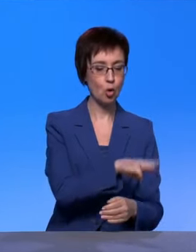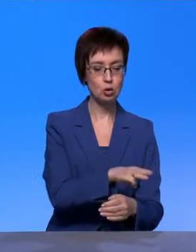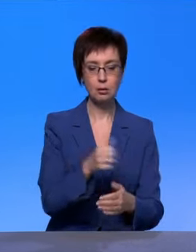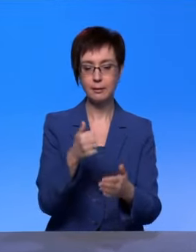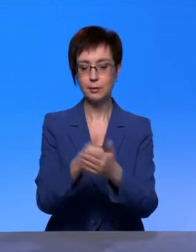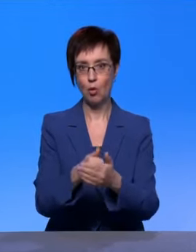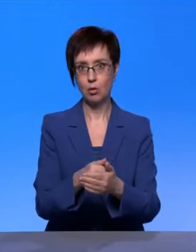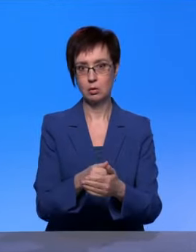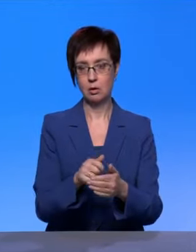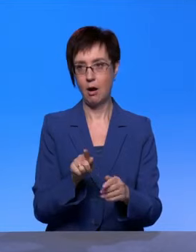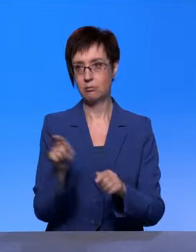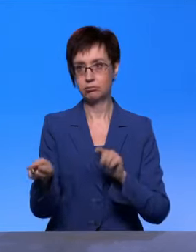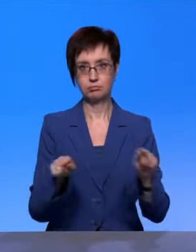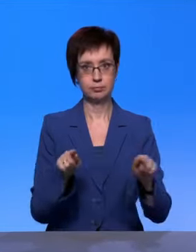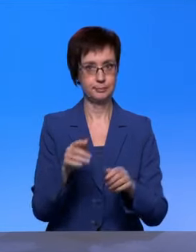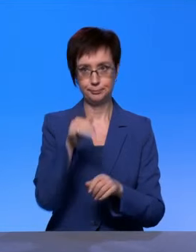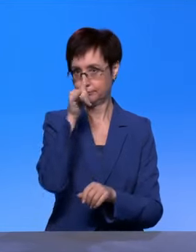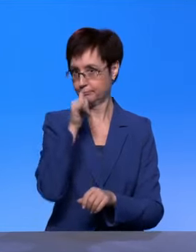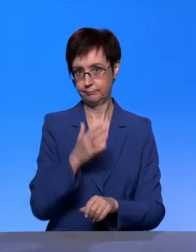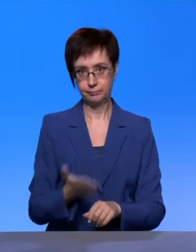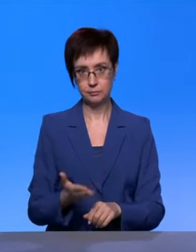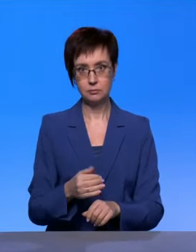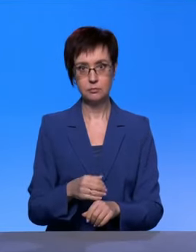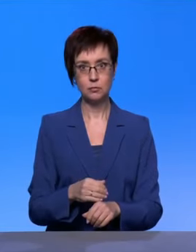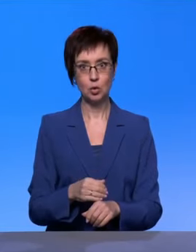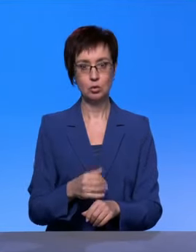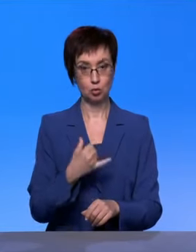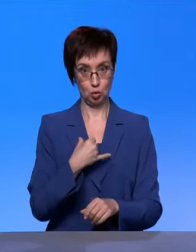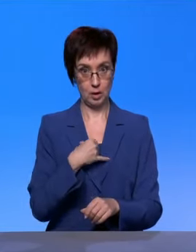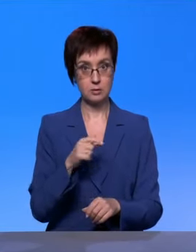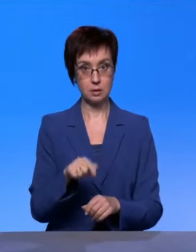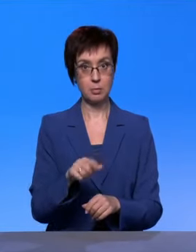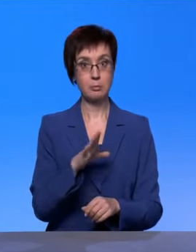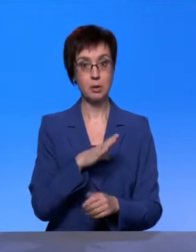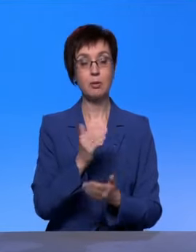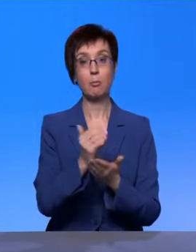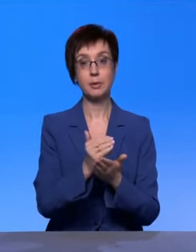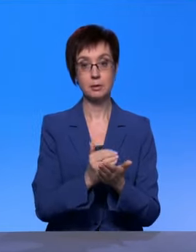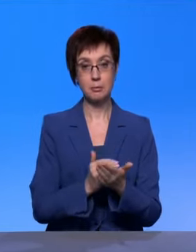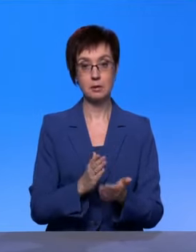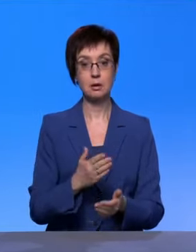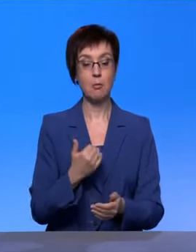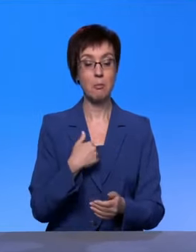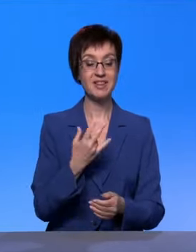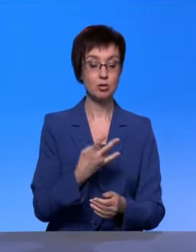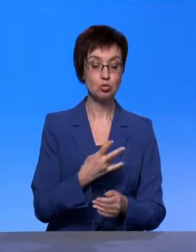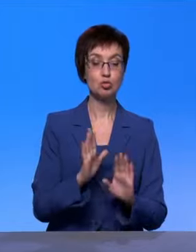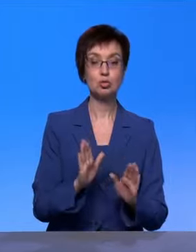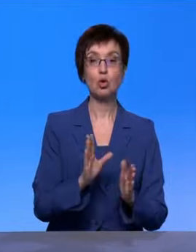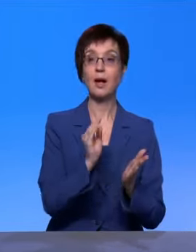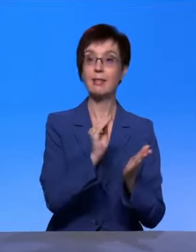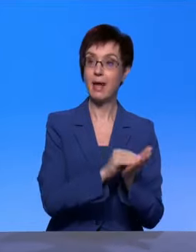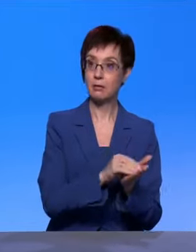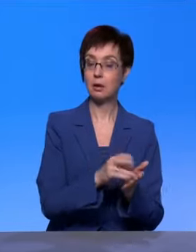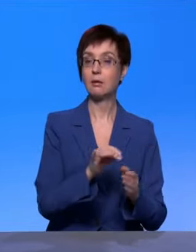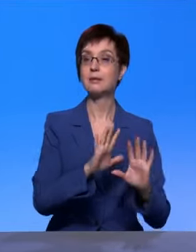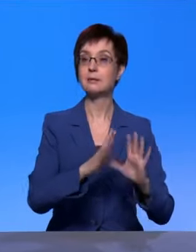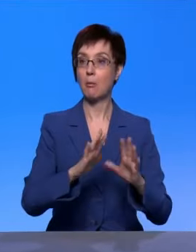были предметники, которые, как, например, по истории, даты, мне нужны только даты и события, больше ничего. Я не говорю